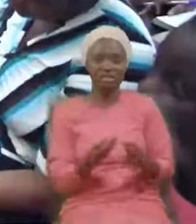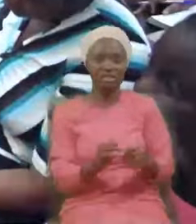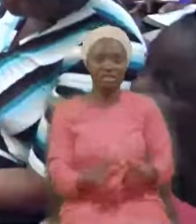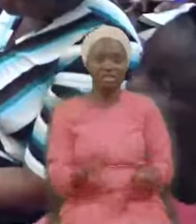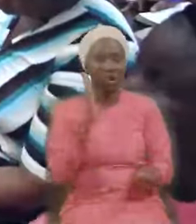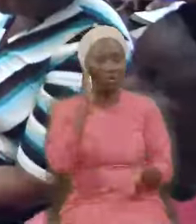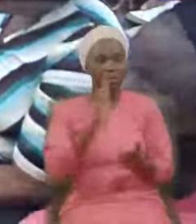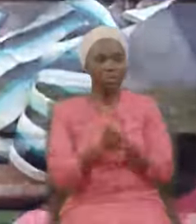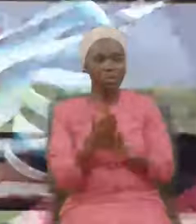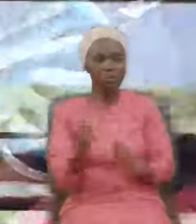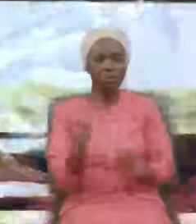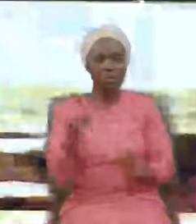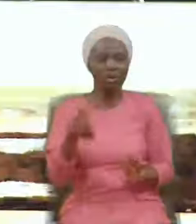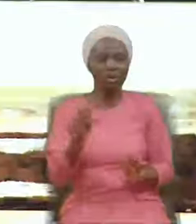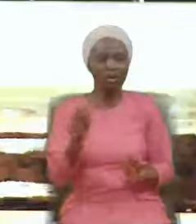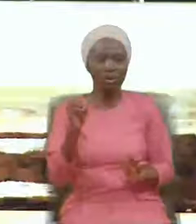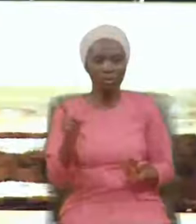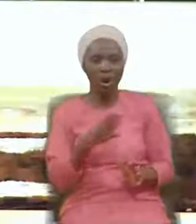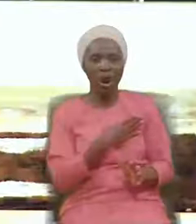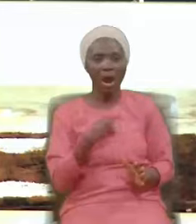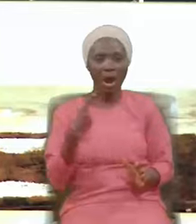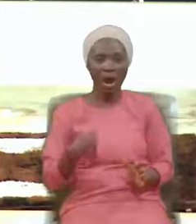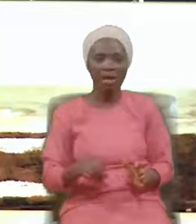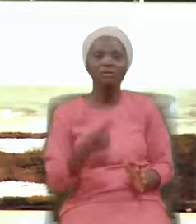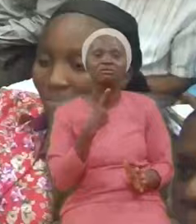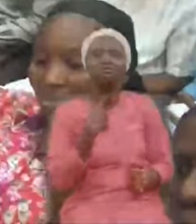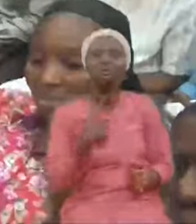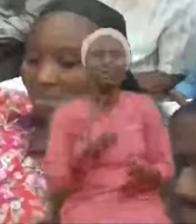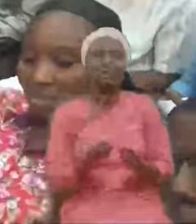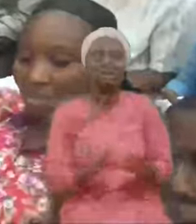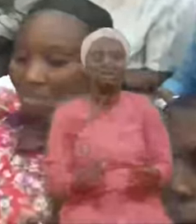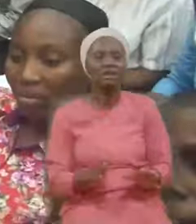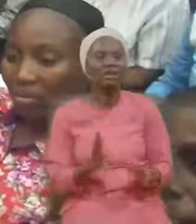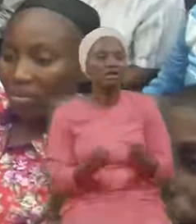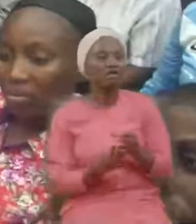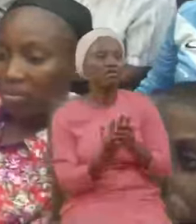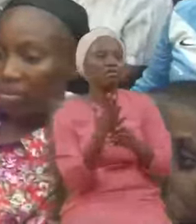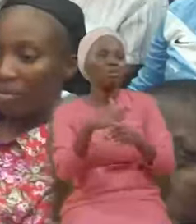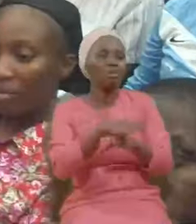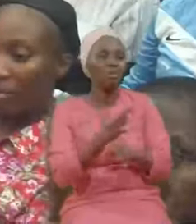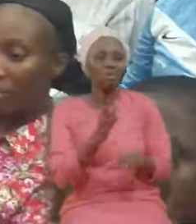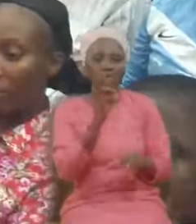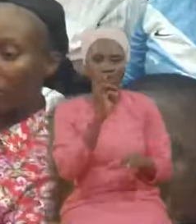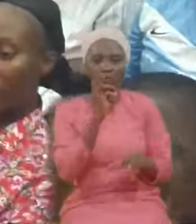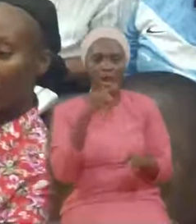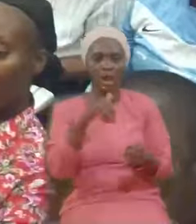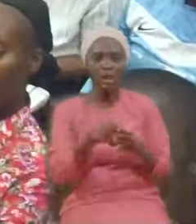desséchée en source d'eau. Dans le repère qui servait de gîte aux